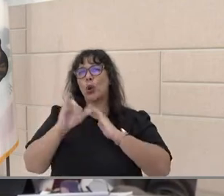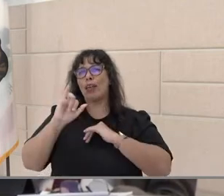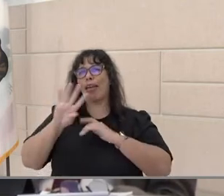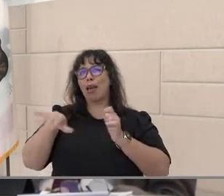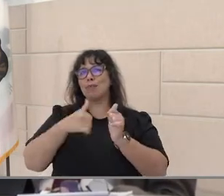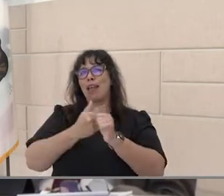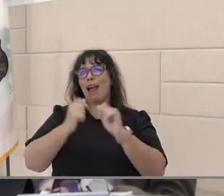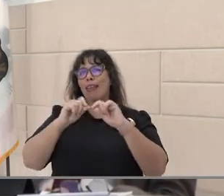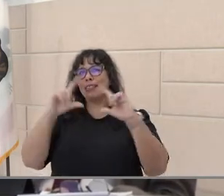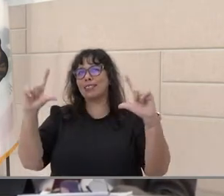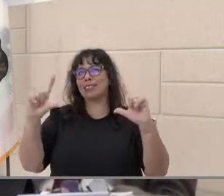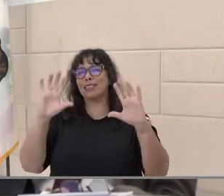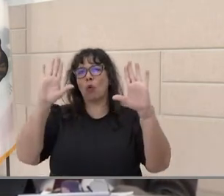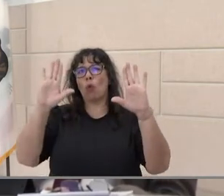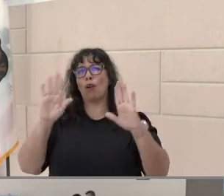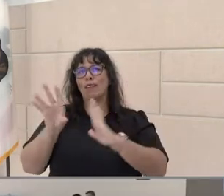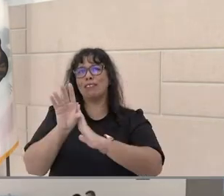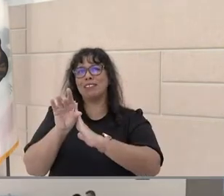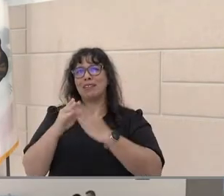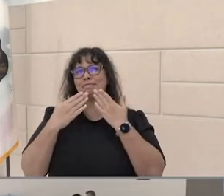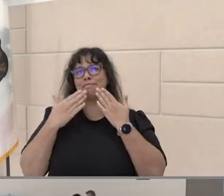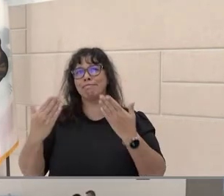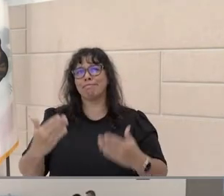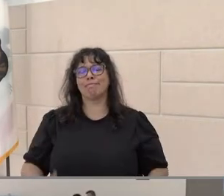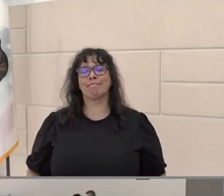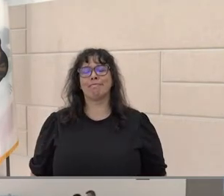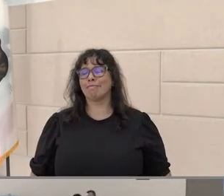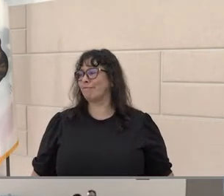សិនដែលបានបង្ហាញវីដេអូនេះឲ្យយើងឃើញ